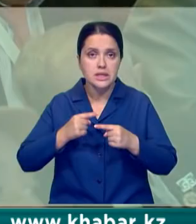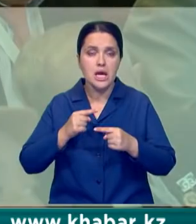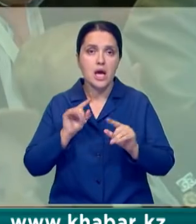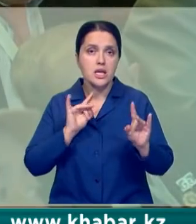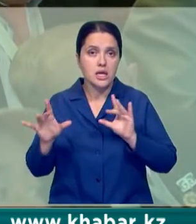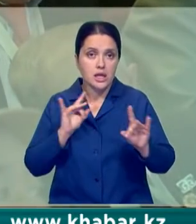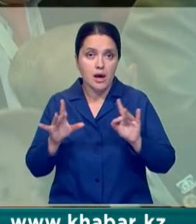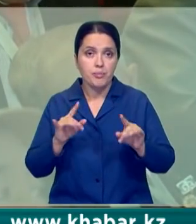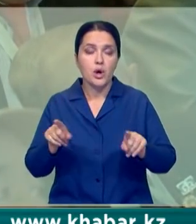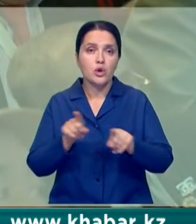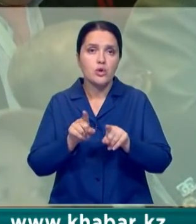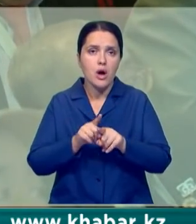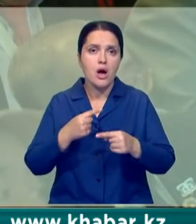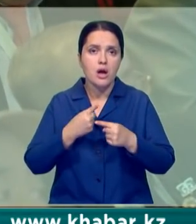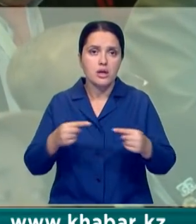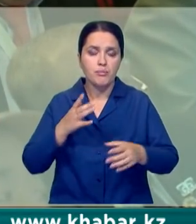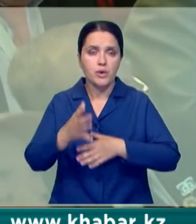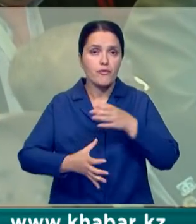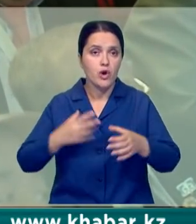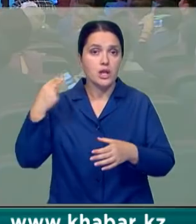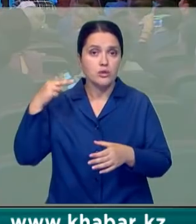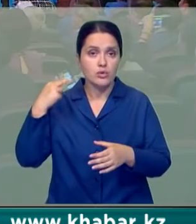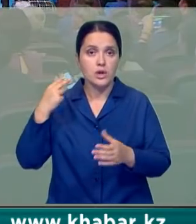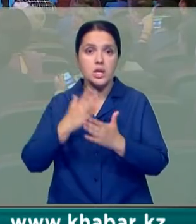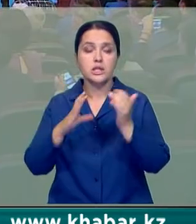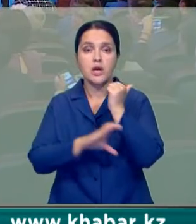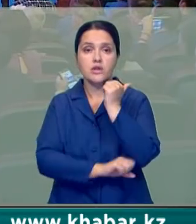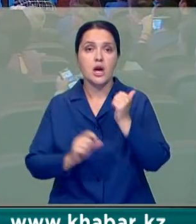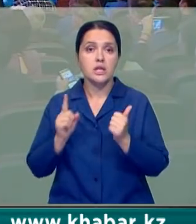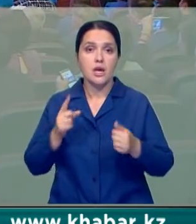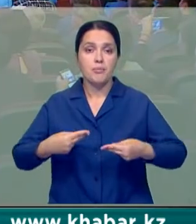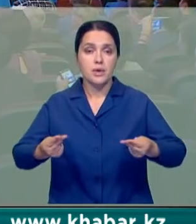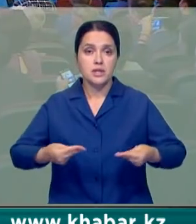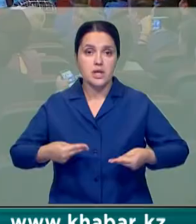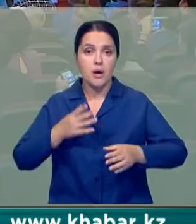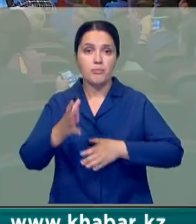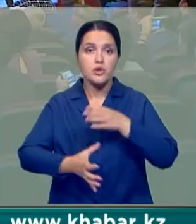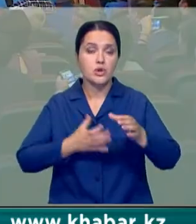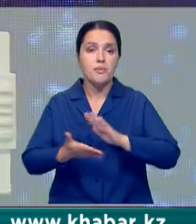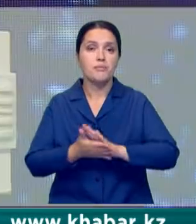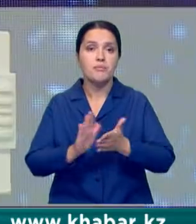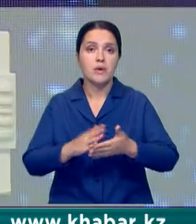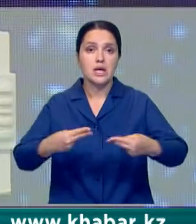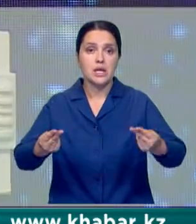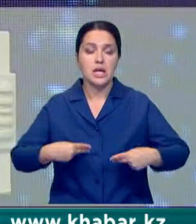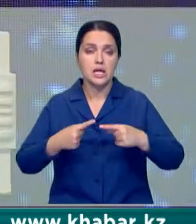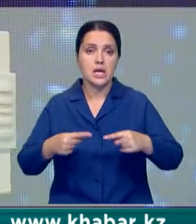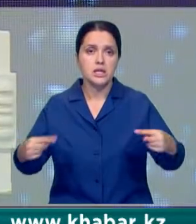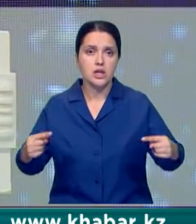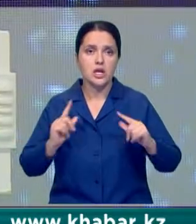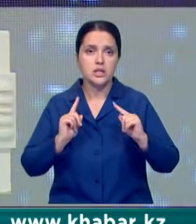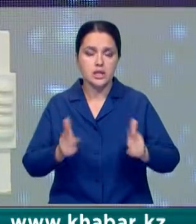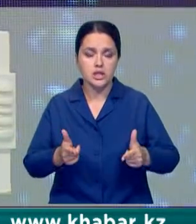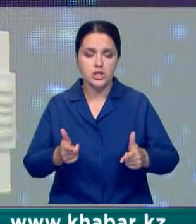также другие современные тенденции мировой литературы завершение ожидается подписание международного меморандума и различных